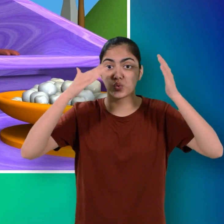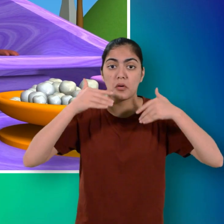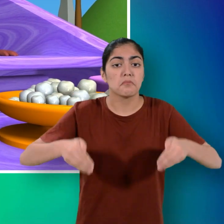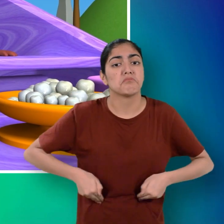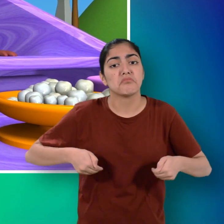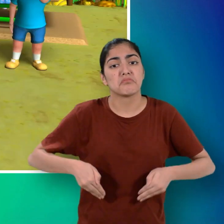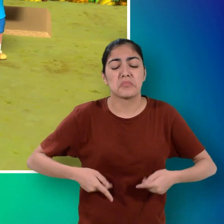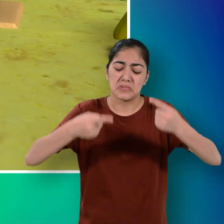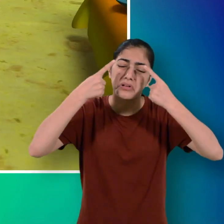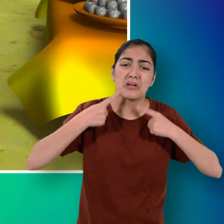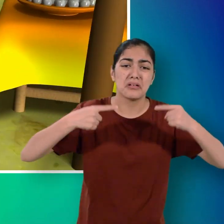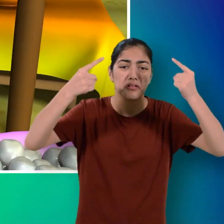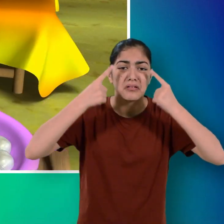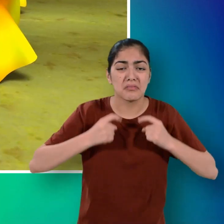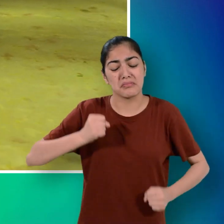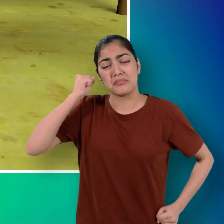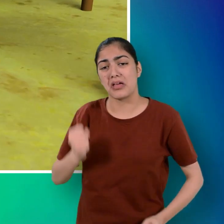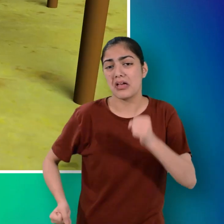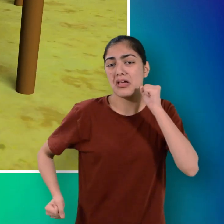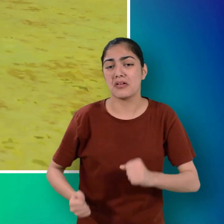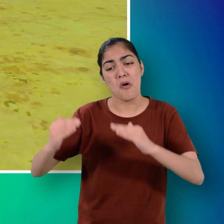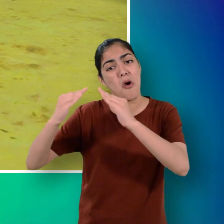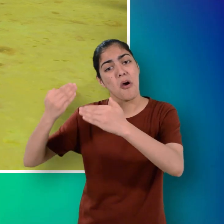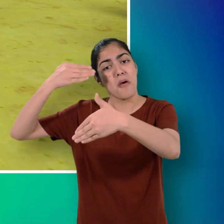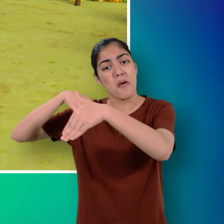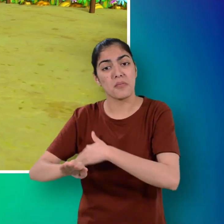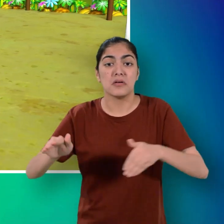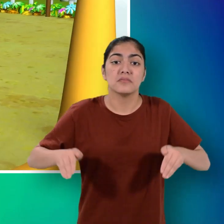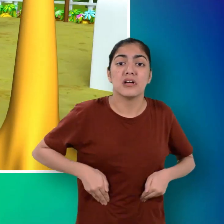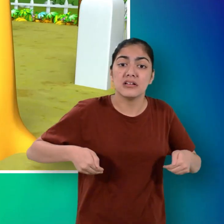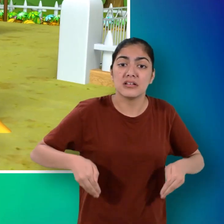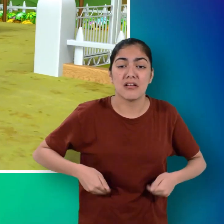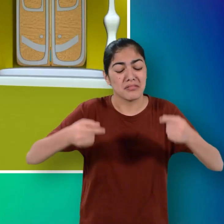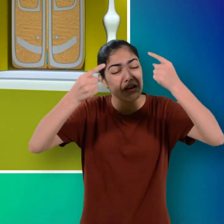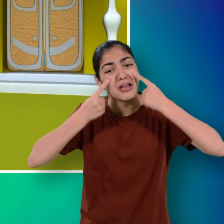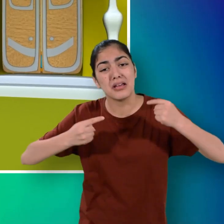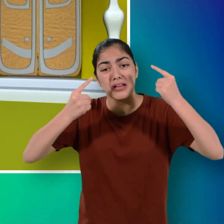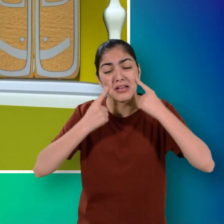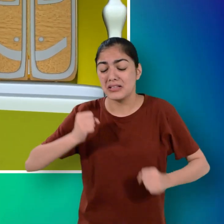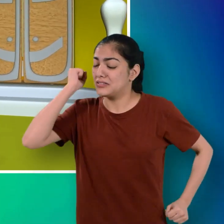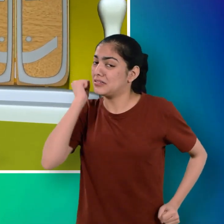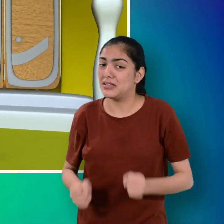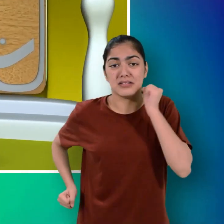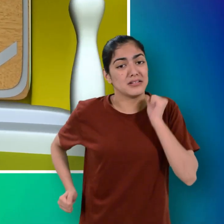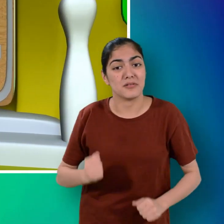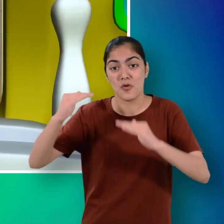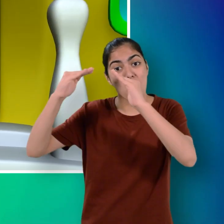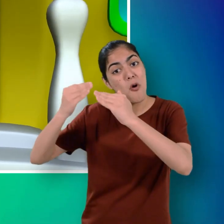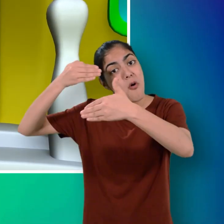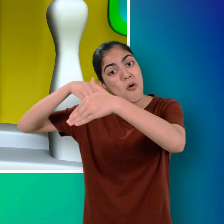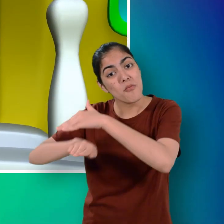गई लब से। बंदर मामा रोते रोते वापस घर को आए। बंदर मामा रोते